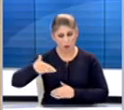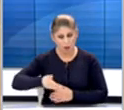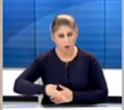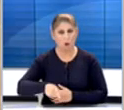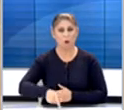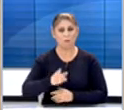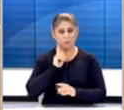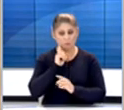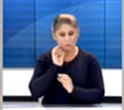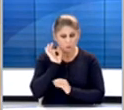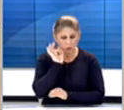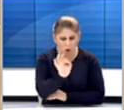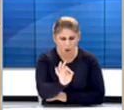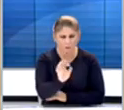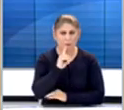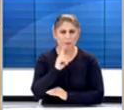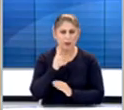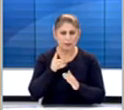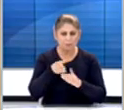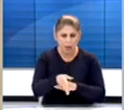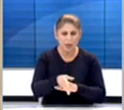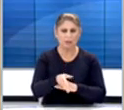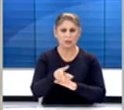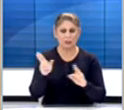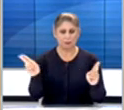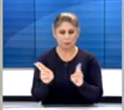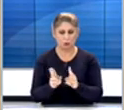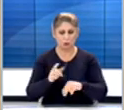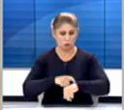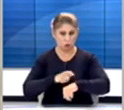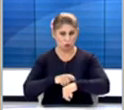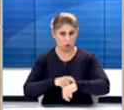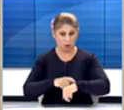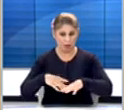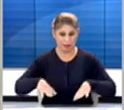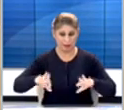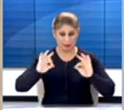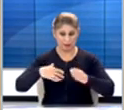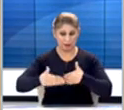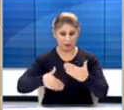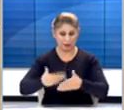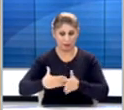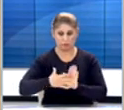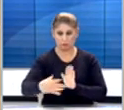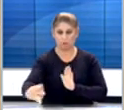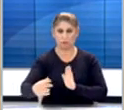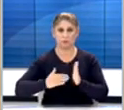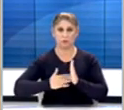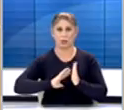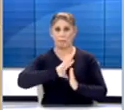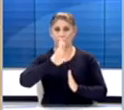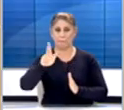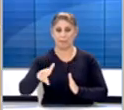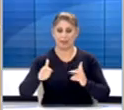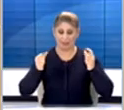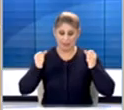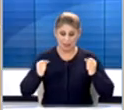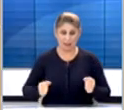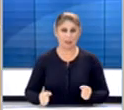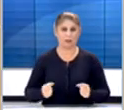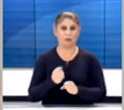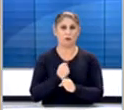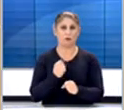πούμε ότι θέλουμε να μειώσουμε το χρόνο από τη στιγμή που ξεκινάει η διαδικασία τοποθέτησης ενός υπαλλήλου μέχρι να φτάσει να κάτσει